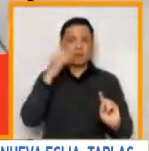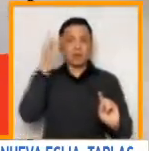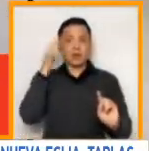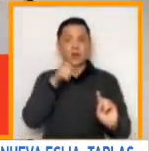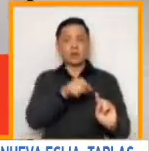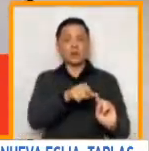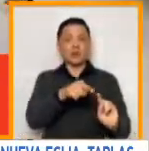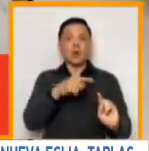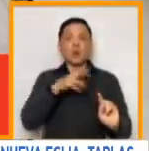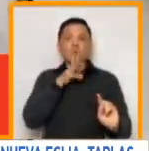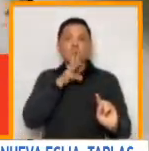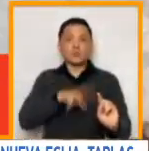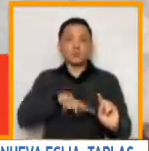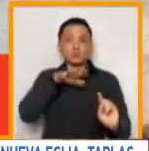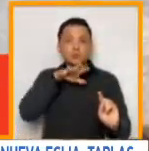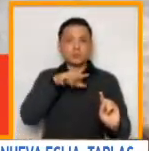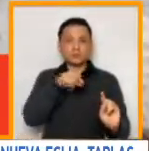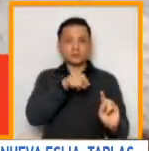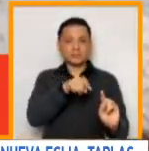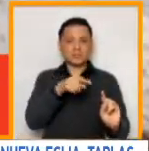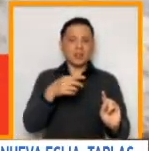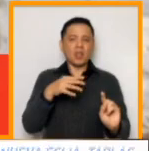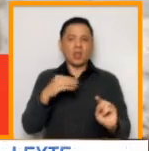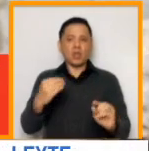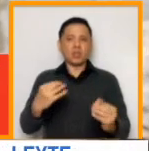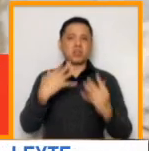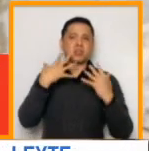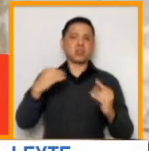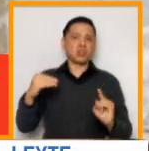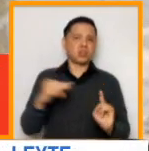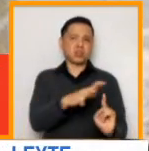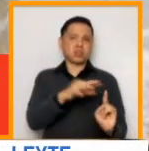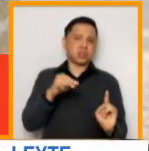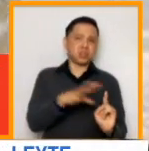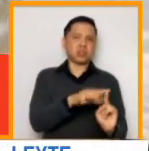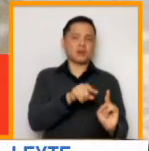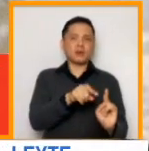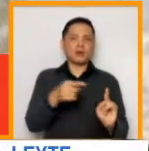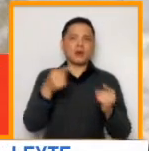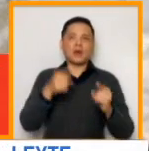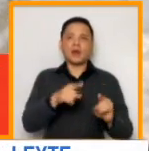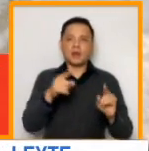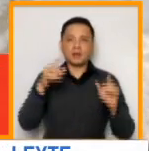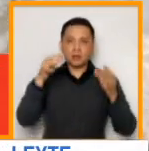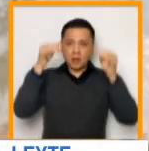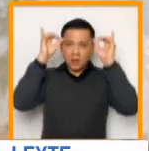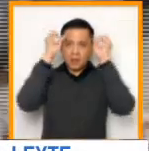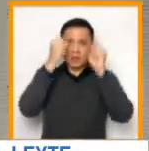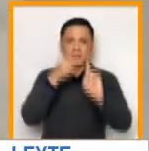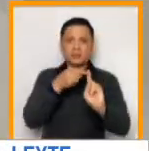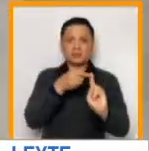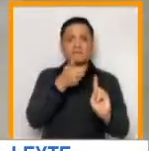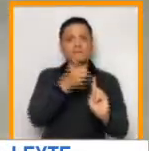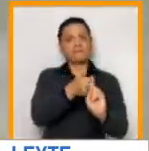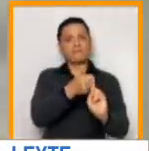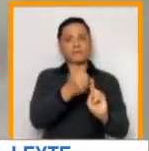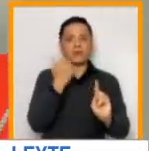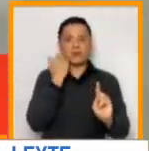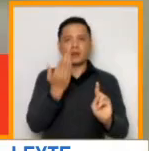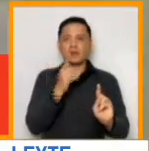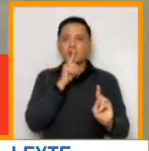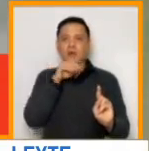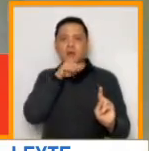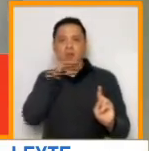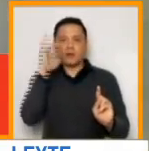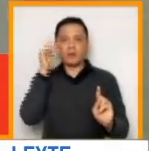at nasawi ang kalabaw. Problemado ngayon ang magsasaka dahil mahihirapan na siya sa trabaho sa bukid. Lubog sa